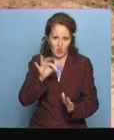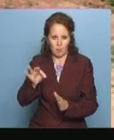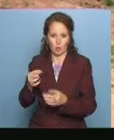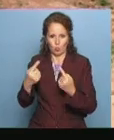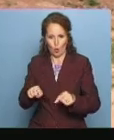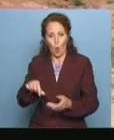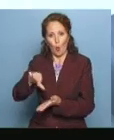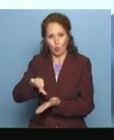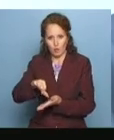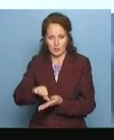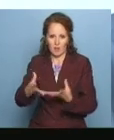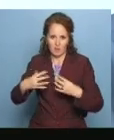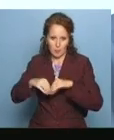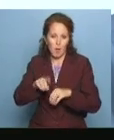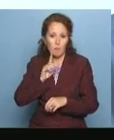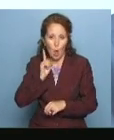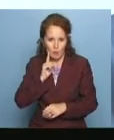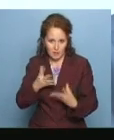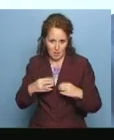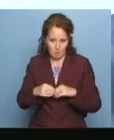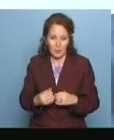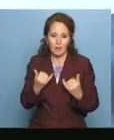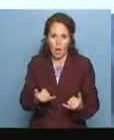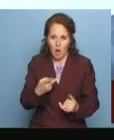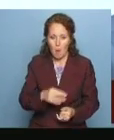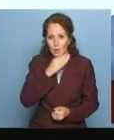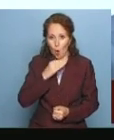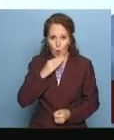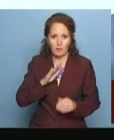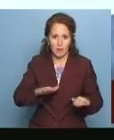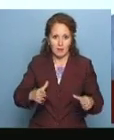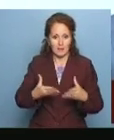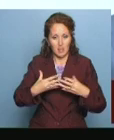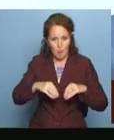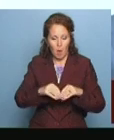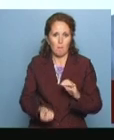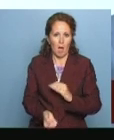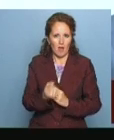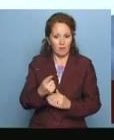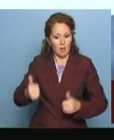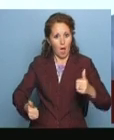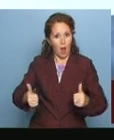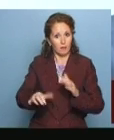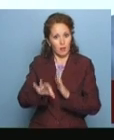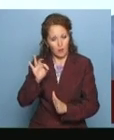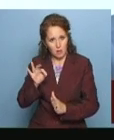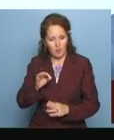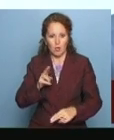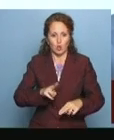семьям». Для многодетных семей появится альтернатива строительству, потому что, как вы знаете, всю